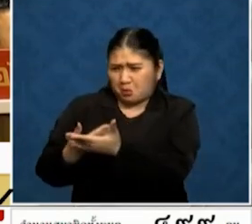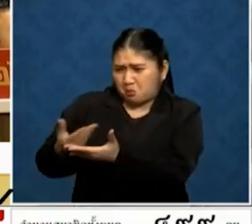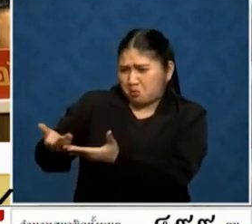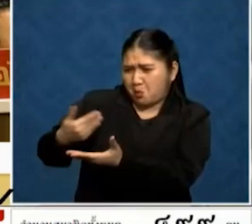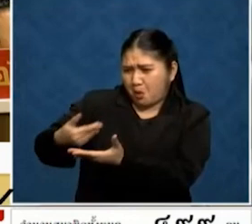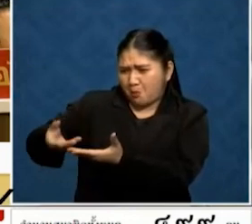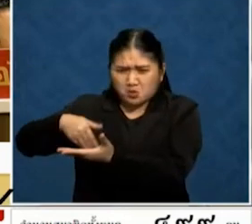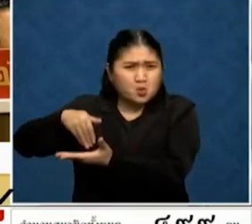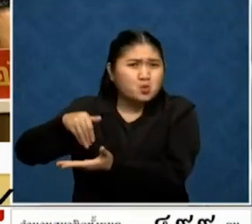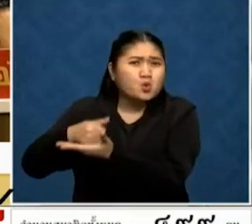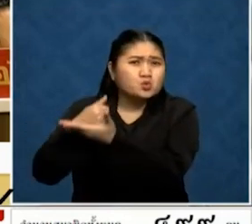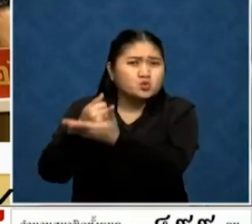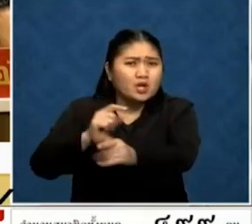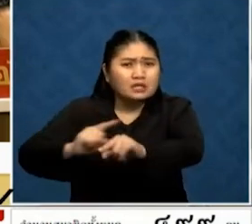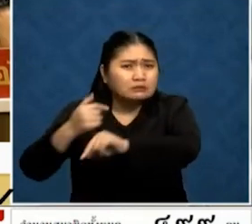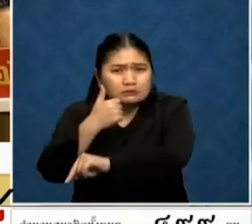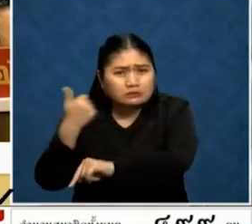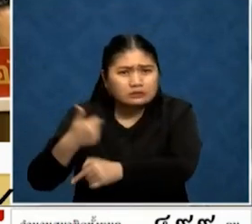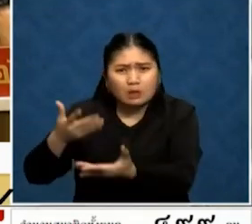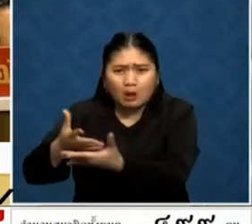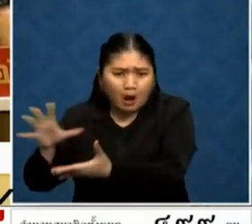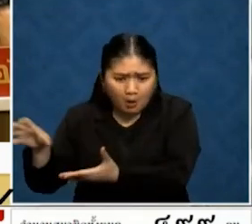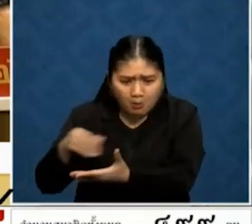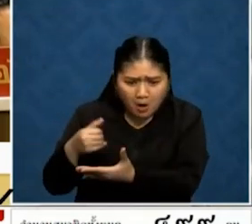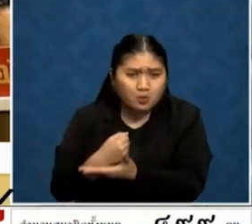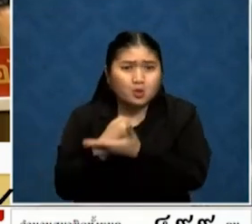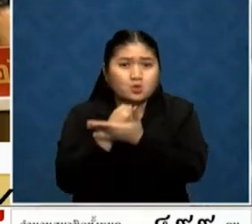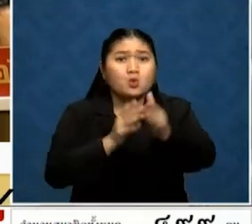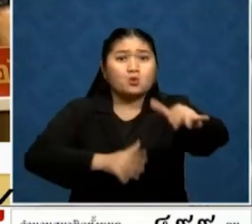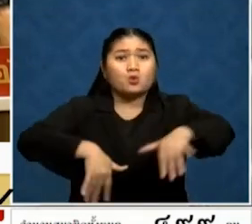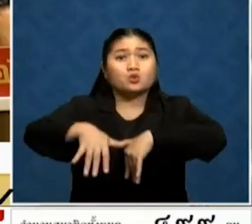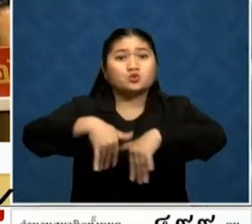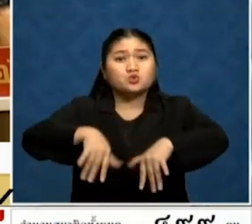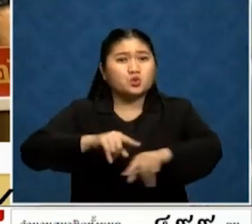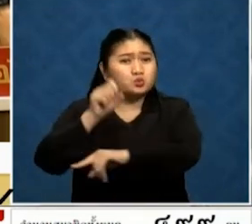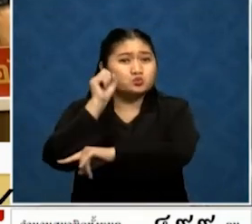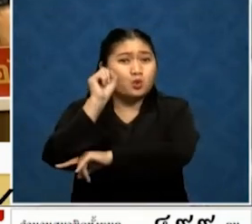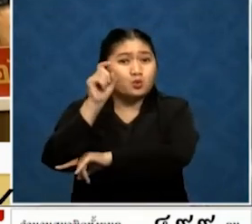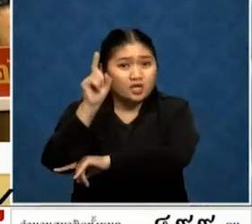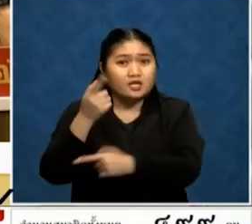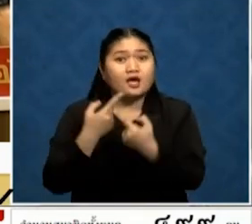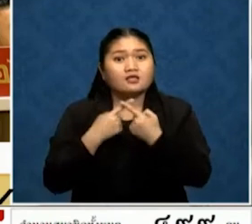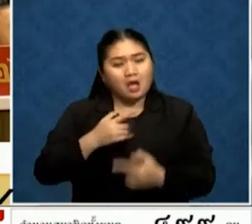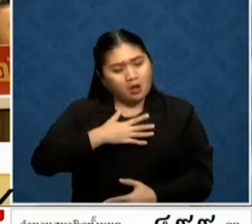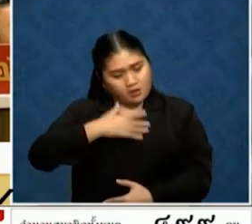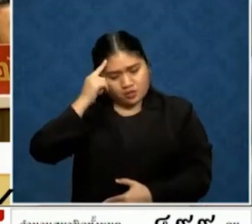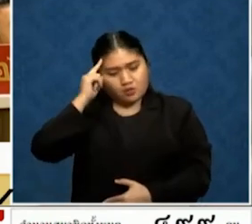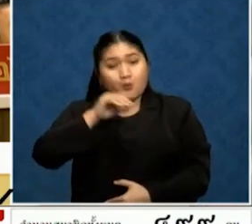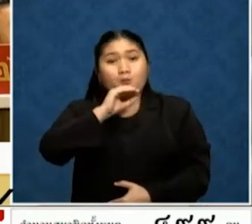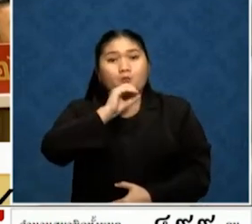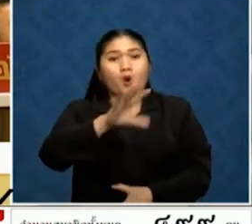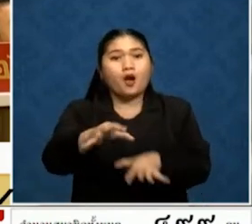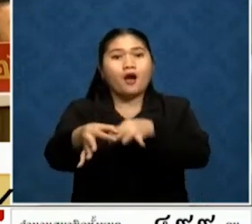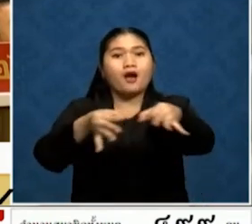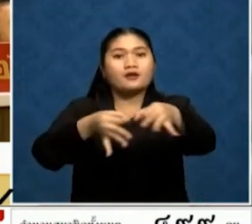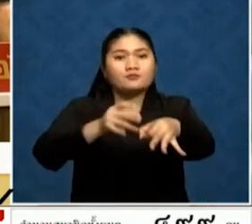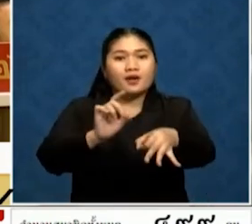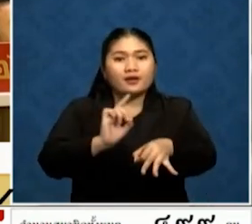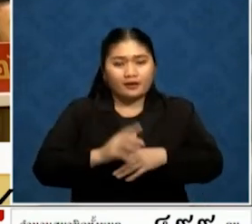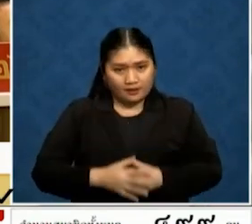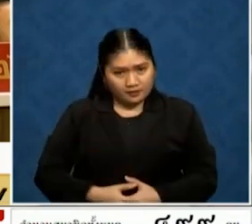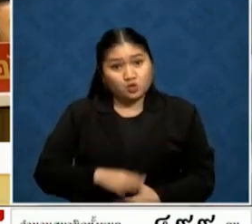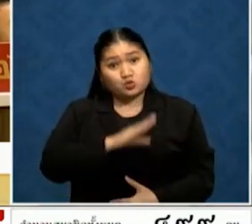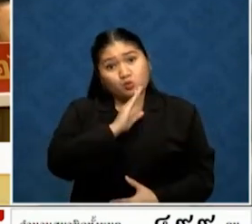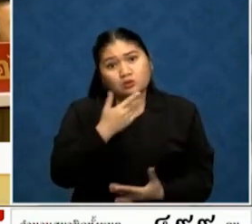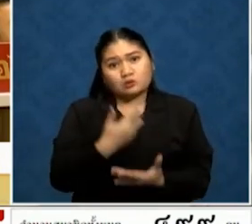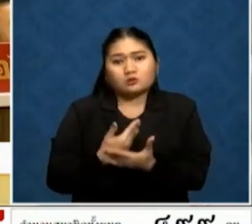เหลือในส่วนอื่นๆเพื่อการช่วยเหลือพี่น้องประชาชนในยามฉุกเฉินแต่ดิฉันต้องขอชี้แจงตรงนี้เลยนะคะว่า